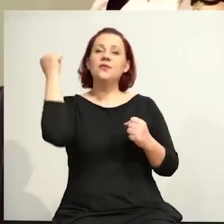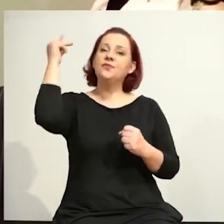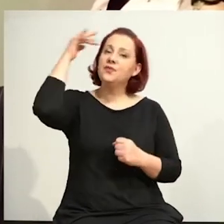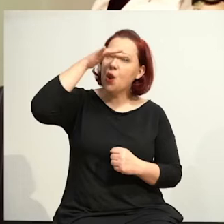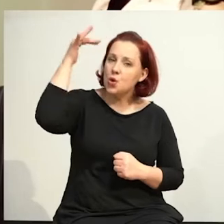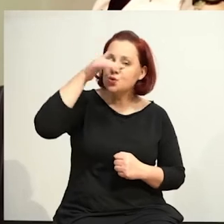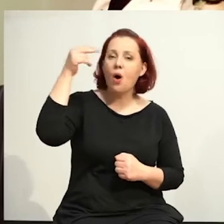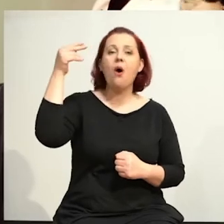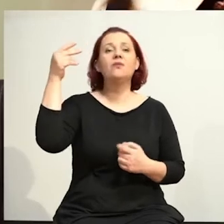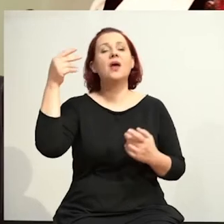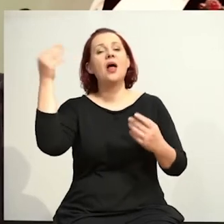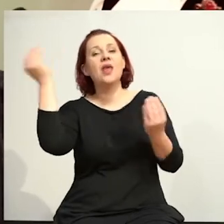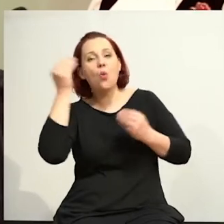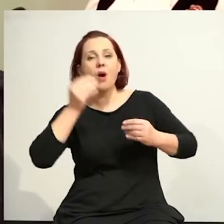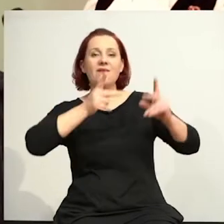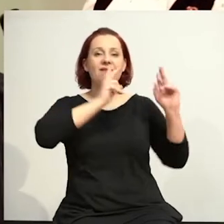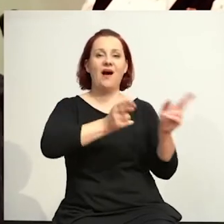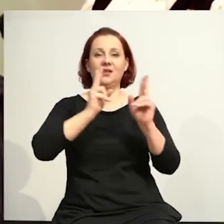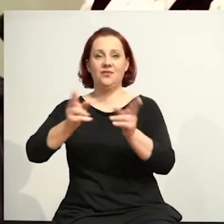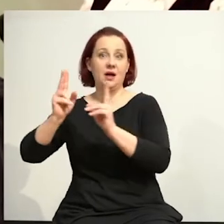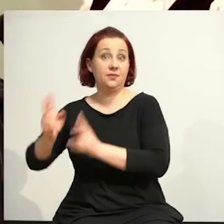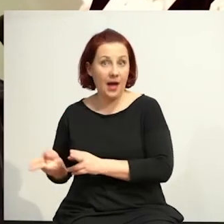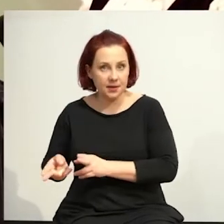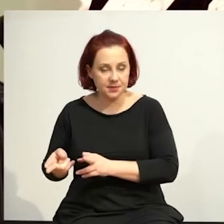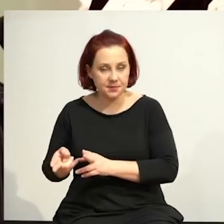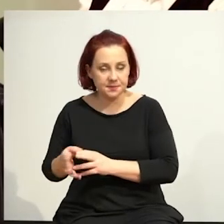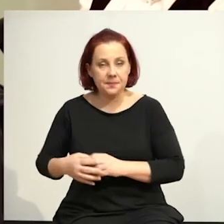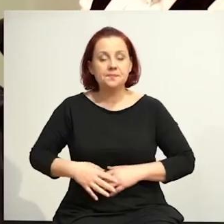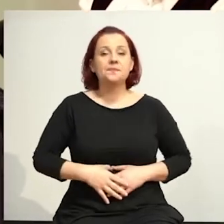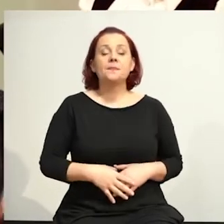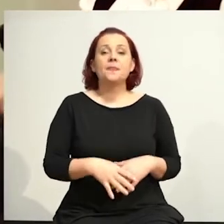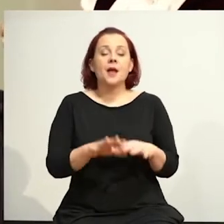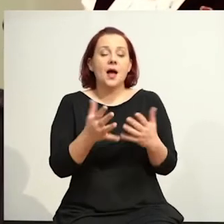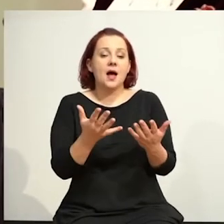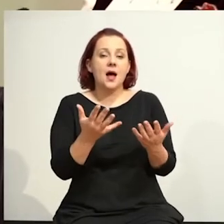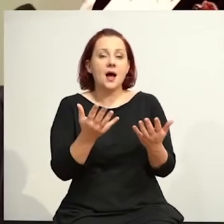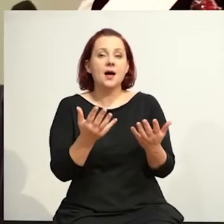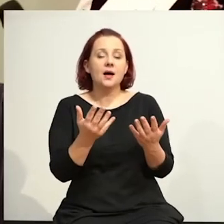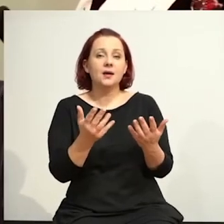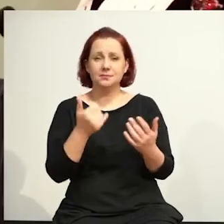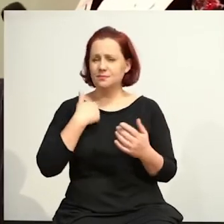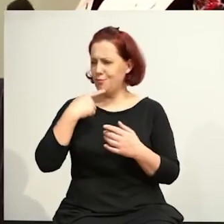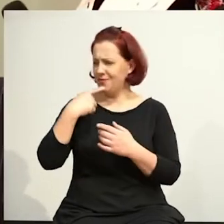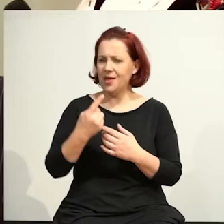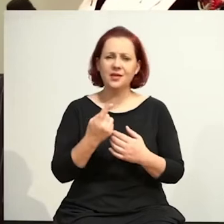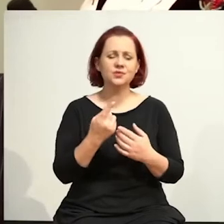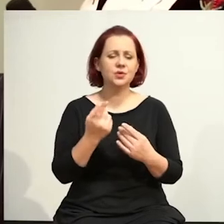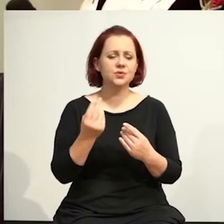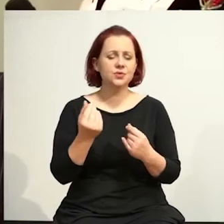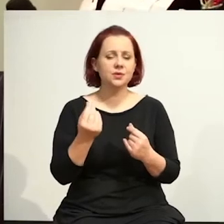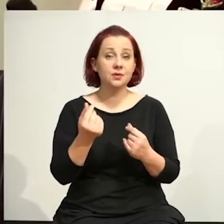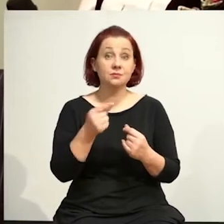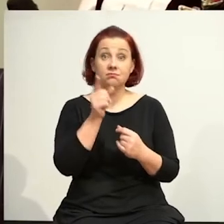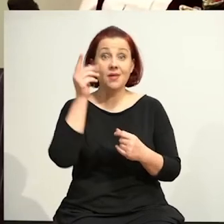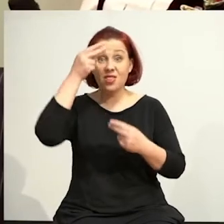filozoficzno-naukowych faktach i tak dalej. Natomiast, jak tutaj powiedziałeś, jak on